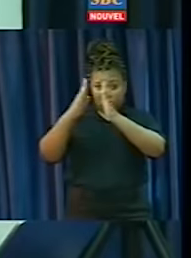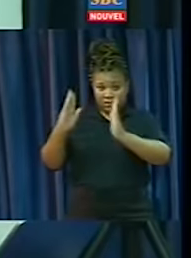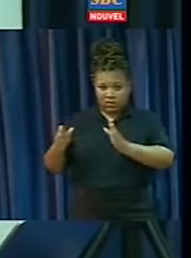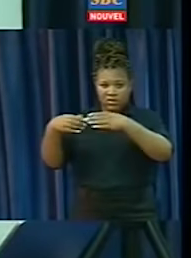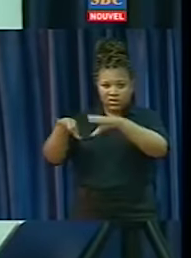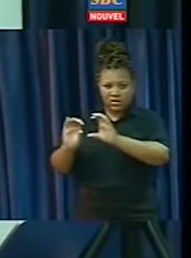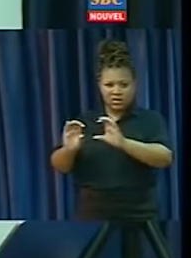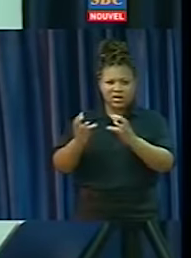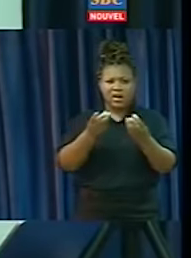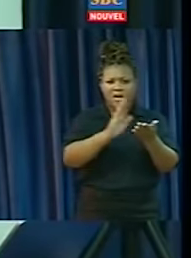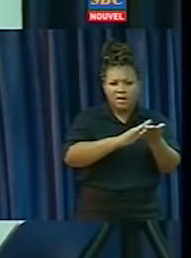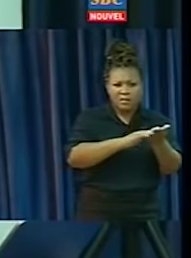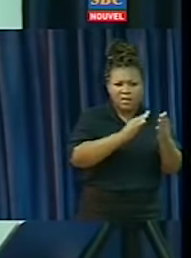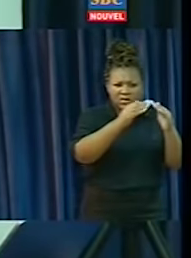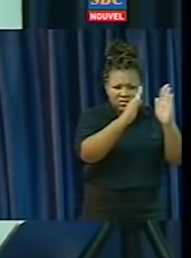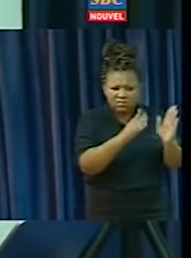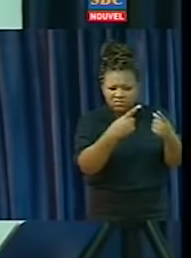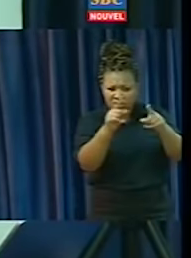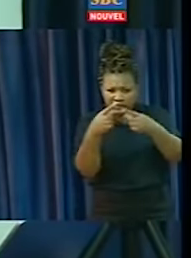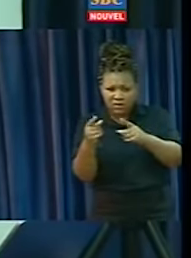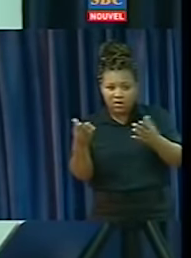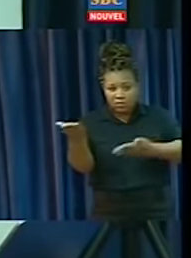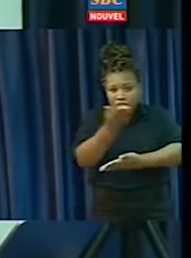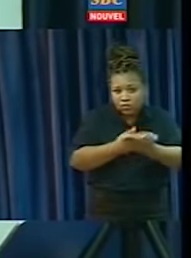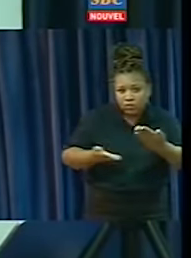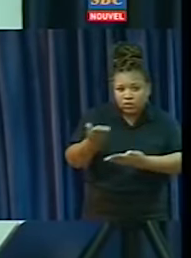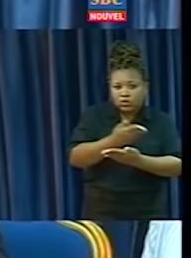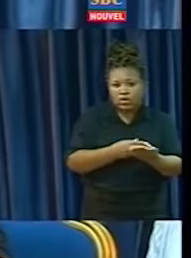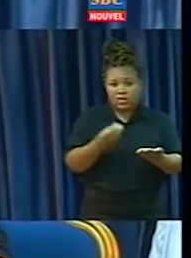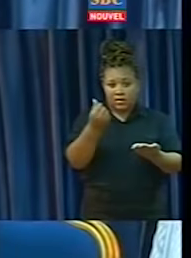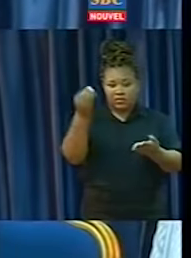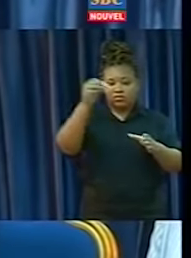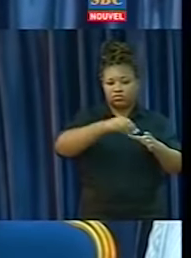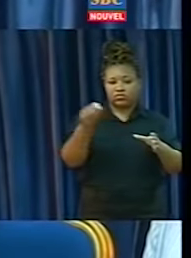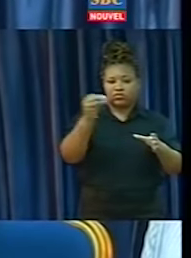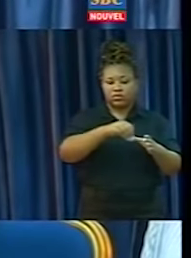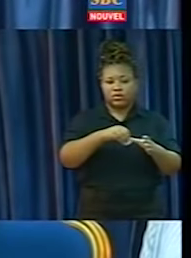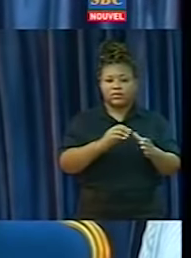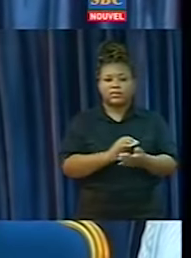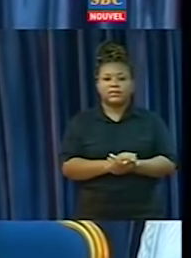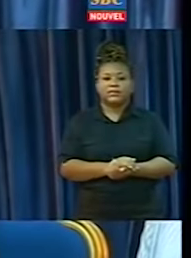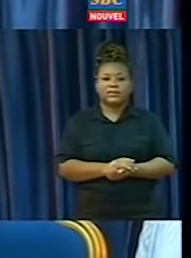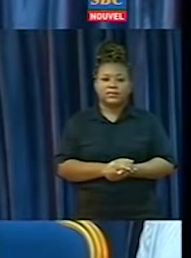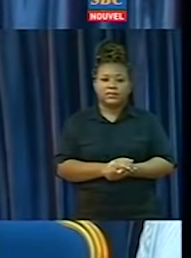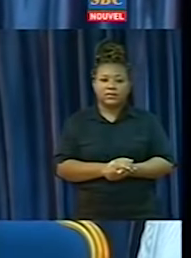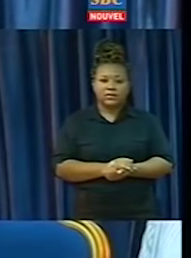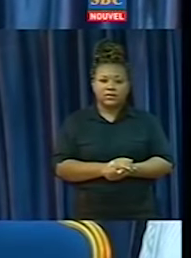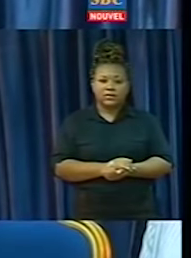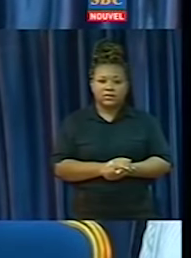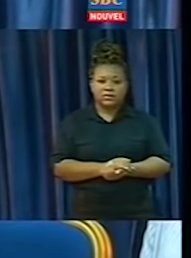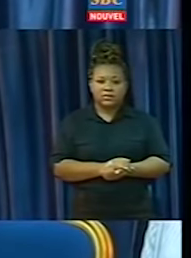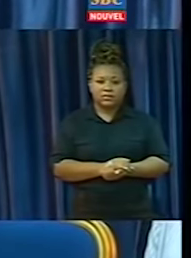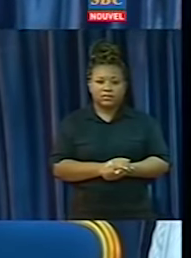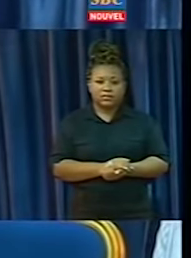centrale et bon la Banque commerciale peut aussi mettre en place un fonds pour donner bon business un loan qui peut être autres et bon les